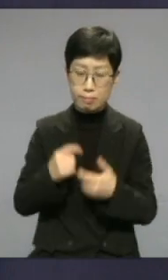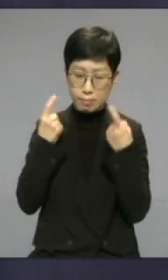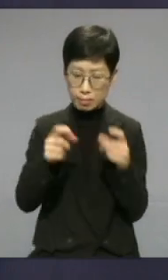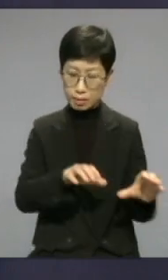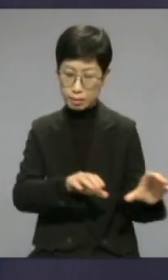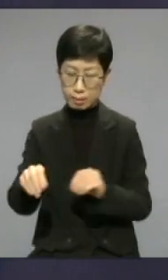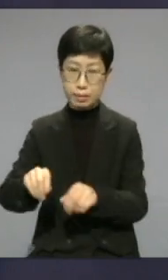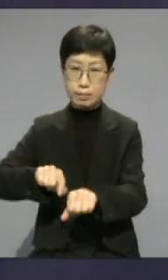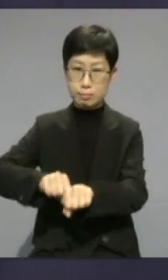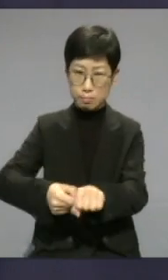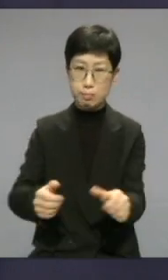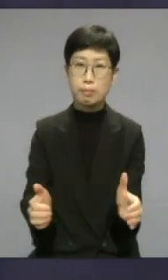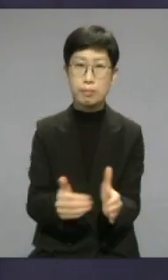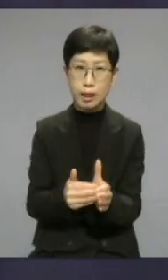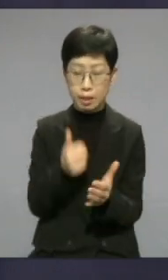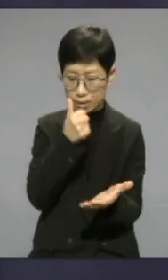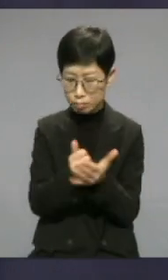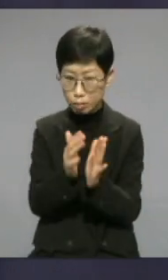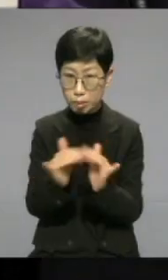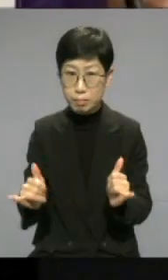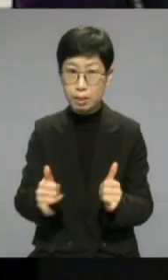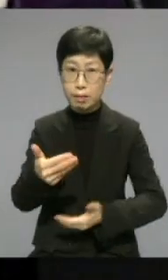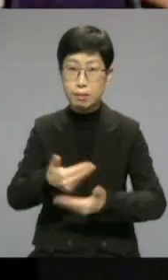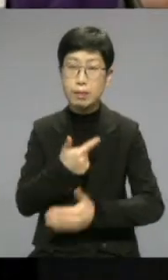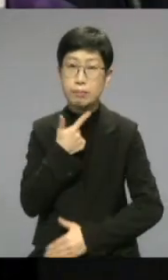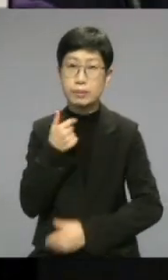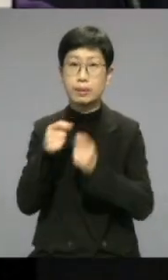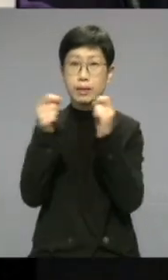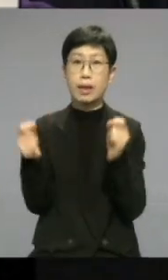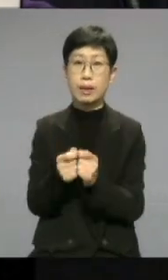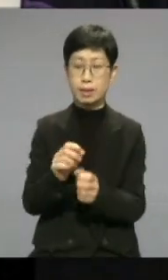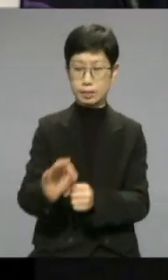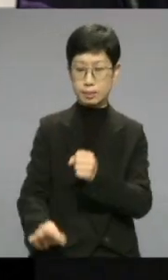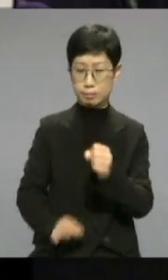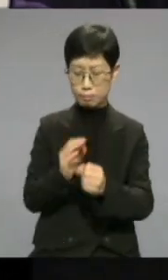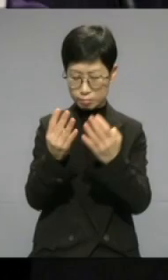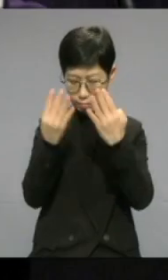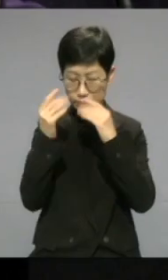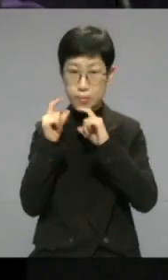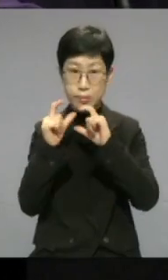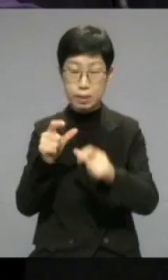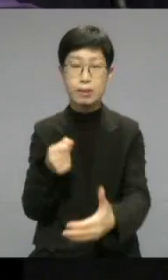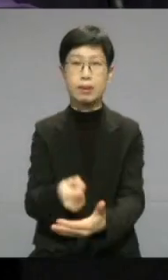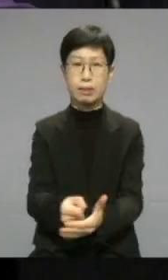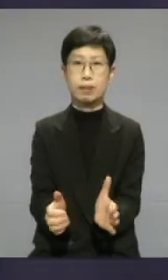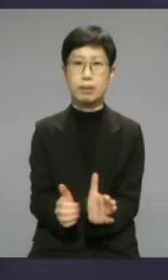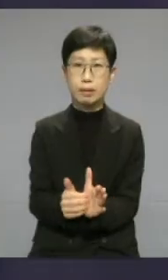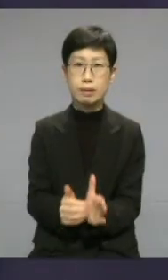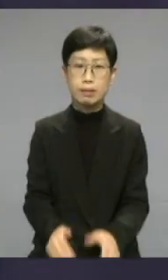제재를 내렸고 범인과 거래한 개인에 대해서도 10년 징역형을 내리기로